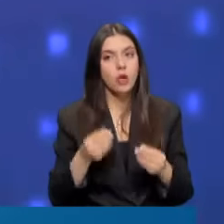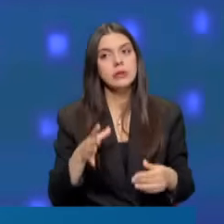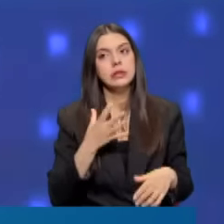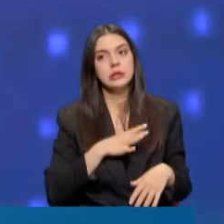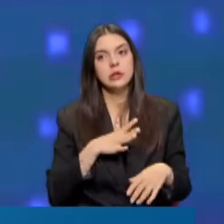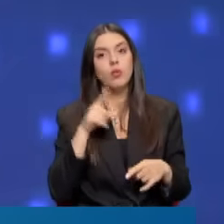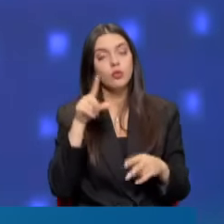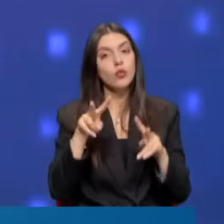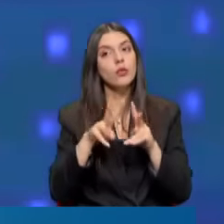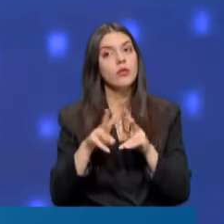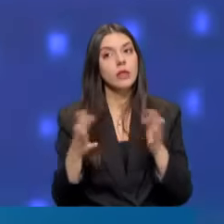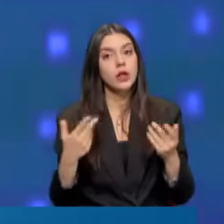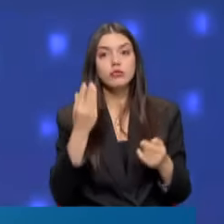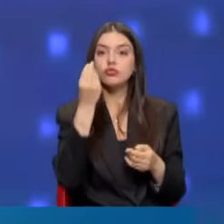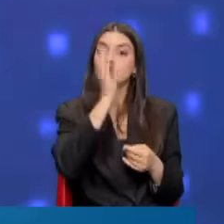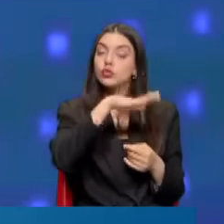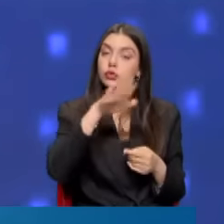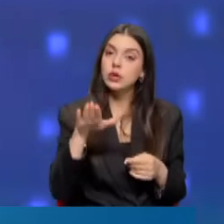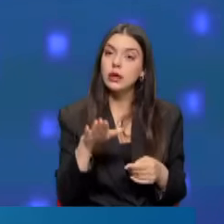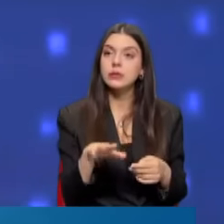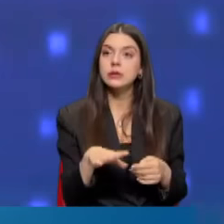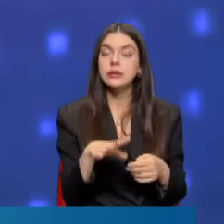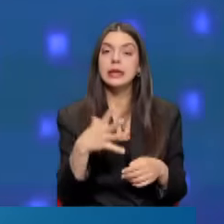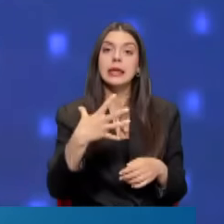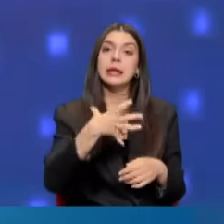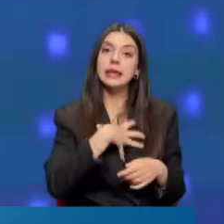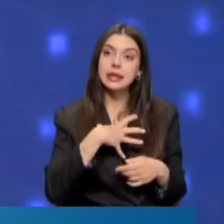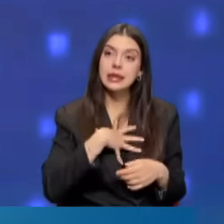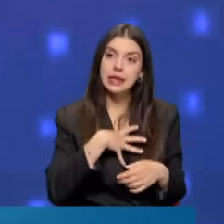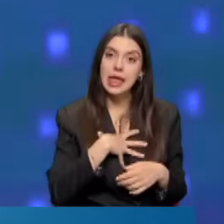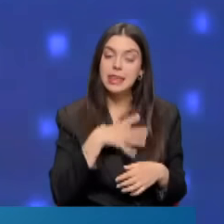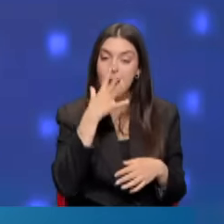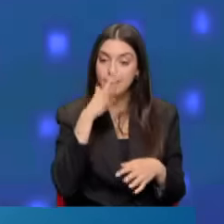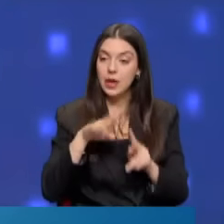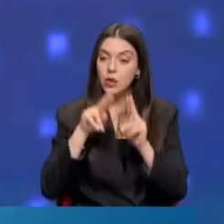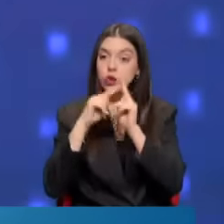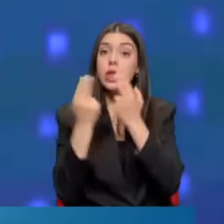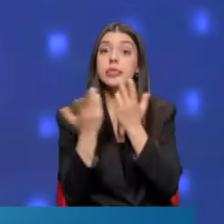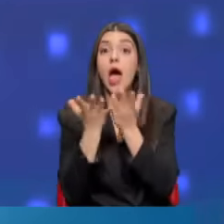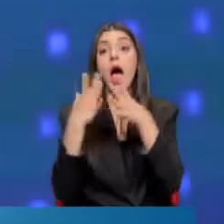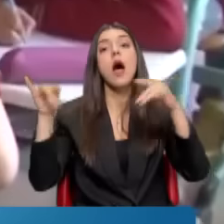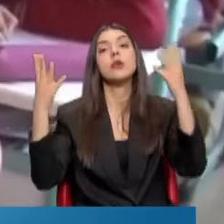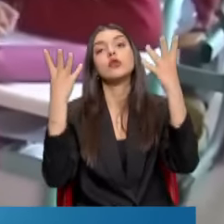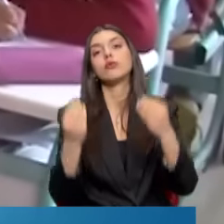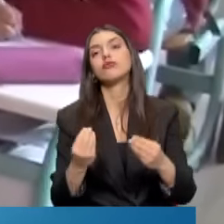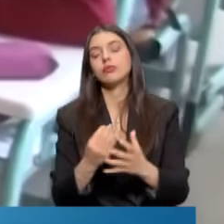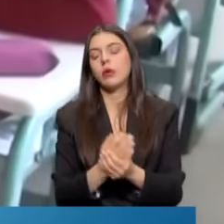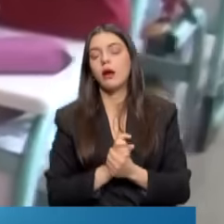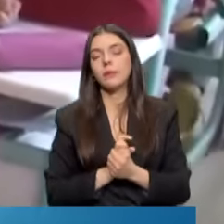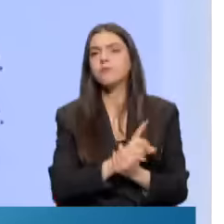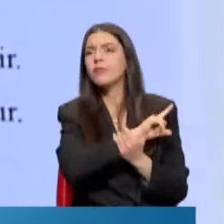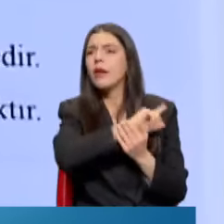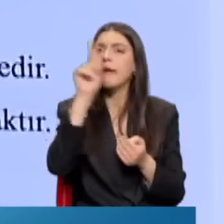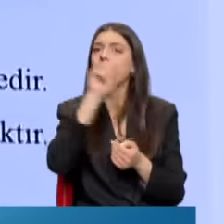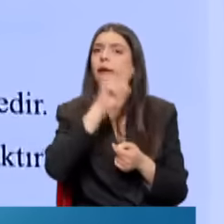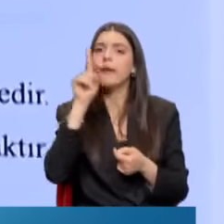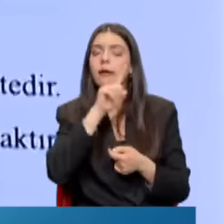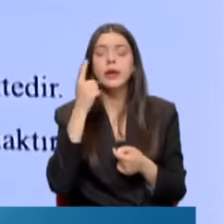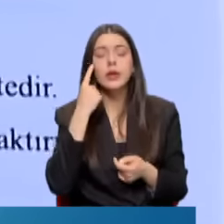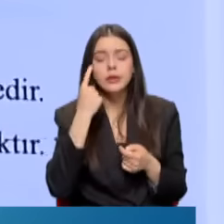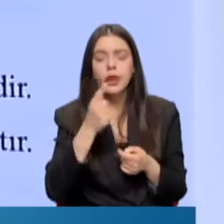ve bu müfredatta çocuklarımız kendilerini bekleyen dünyaya daha hazırlıklı olsunlar tüm itirazlara rağmen yeni